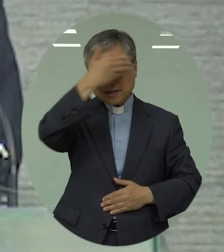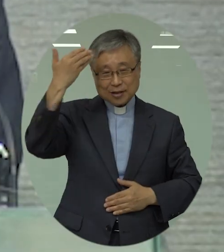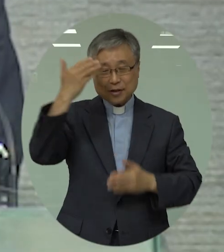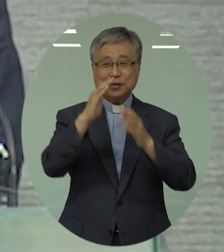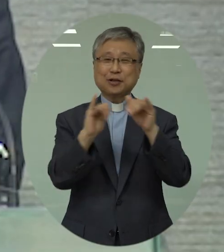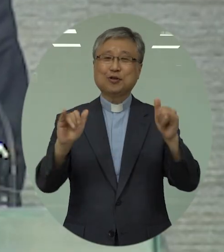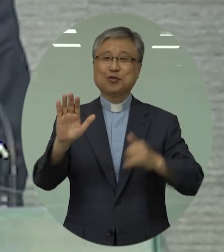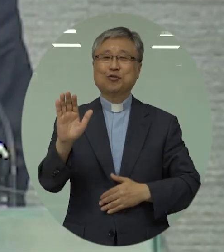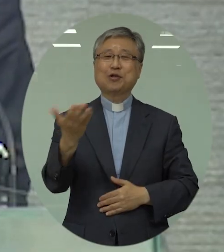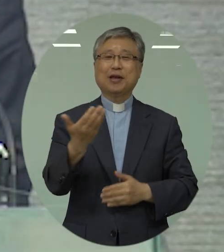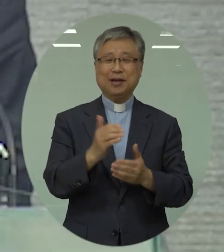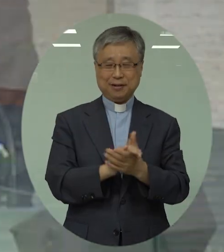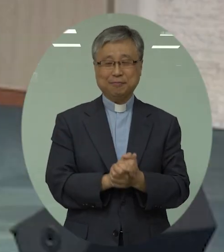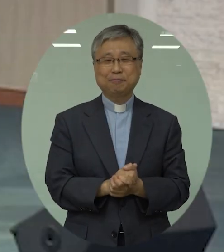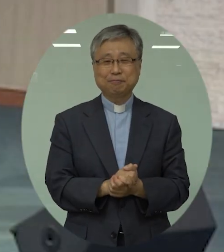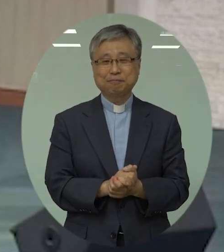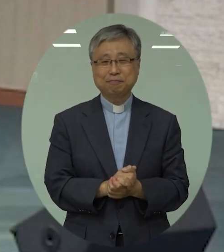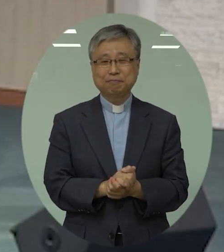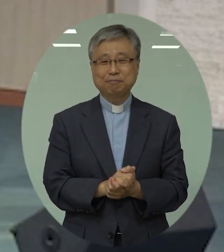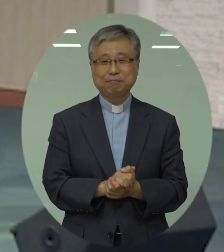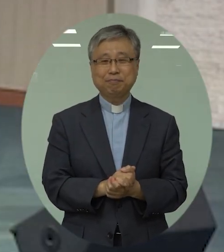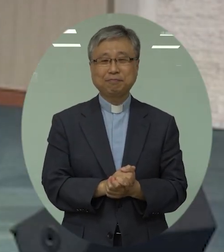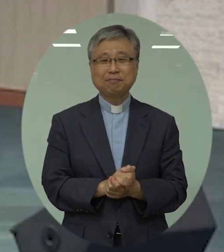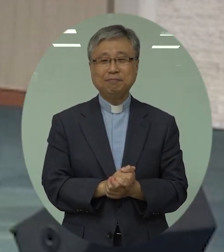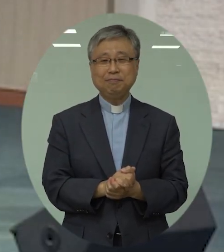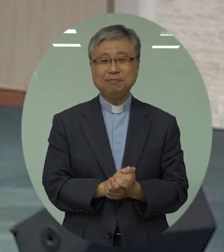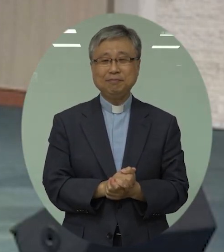청년이 되죠. 그 다음에 청년이 됩니다.